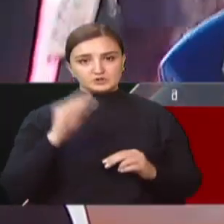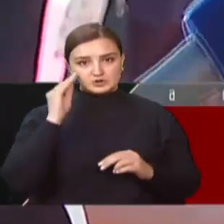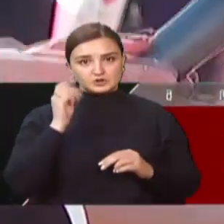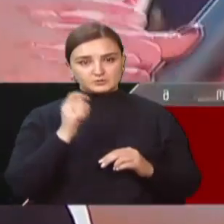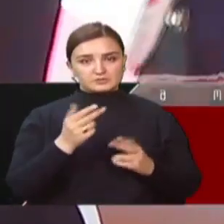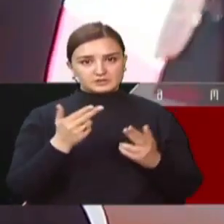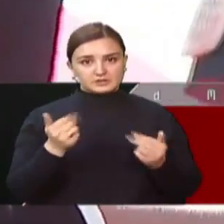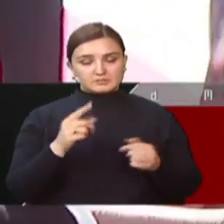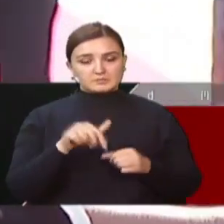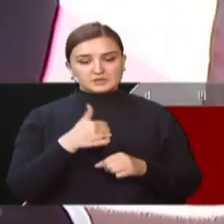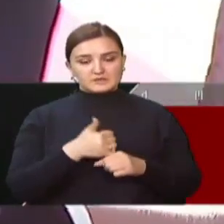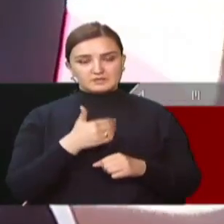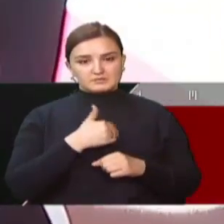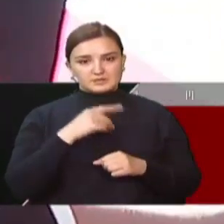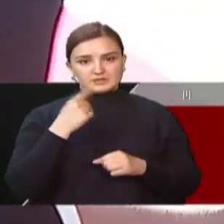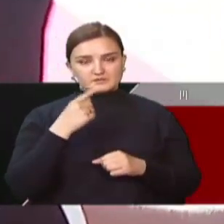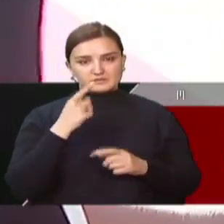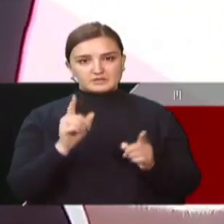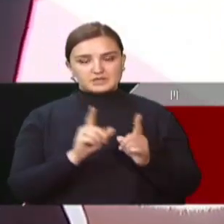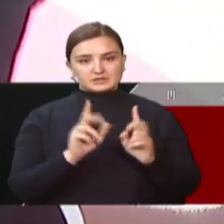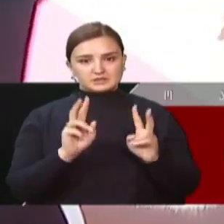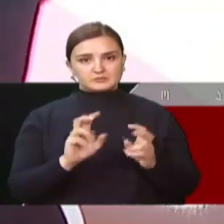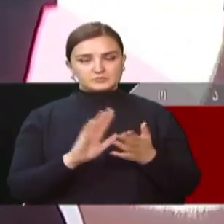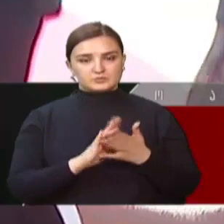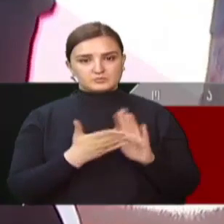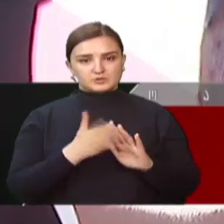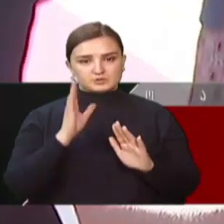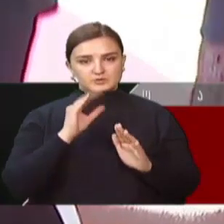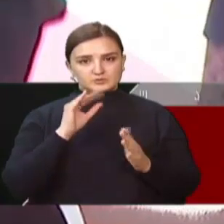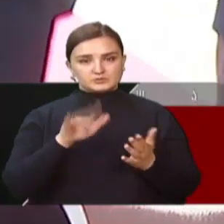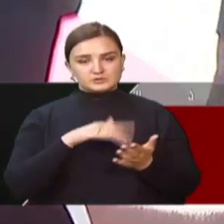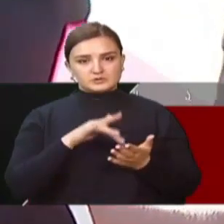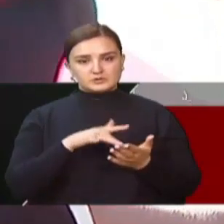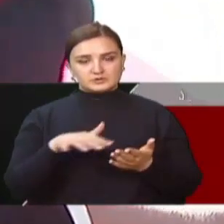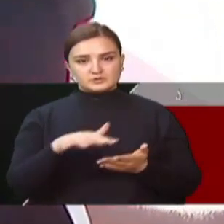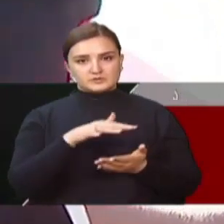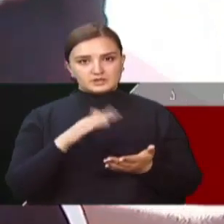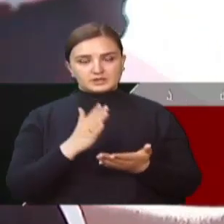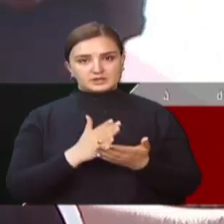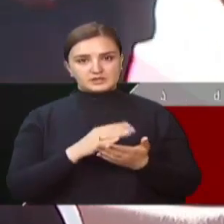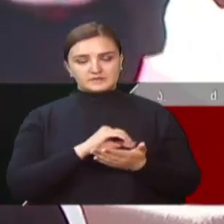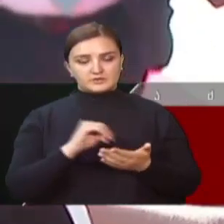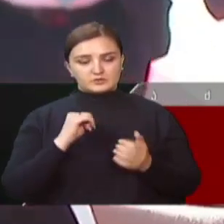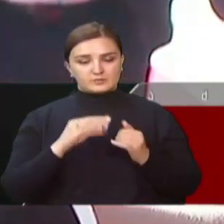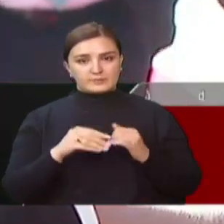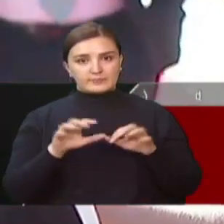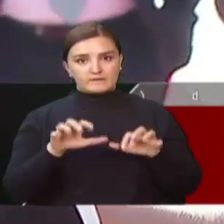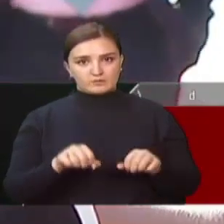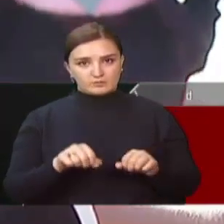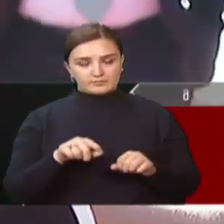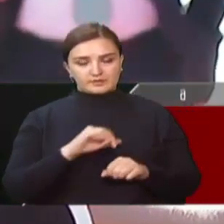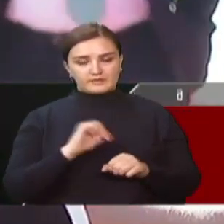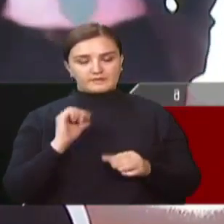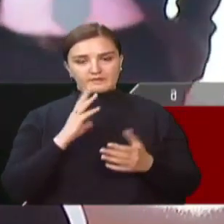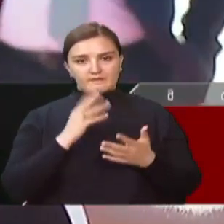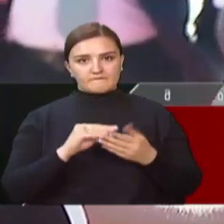magram. Thawar mi-a dat cuva. Aset uitare băș. Rusa cu e cana, cui nu cu e cana ris. Thawa do cupire bule. Thawa thawis